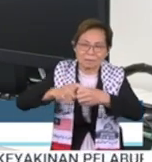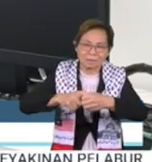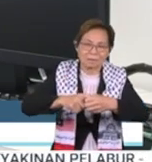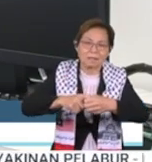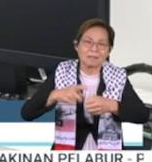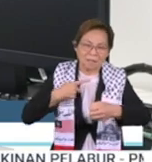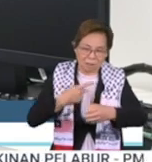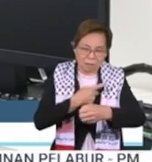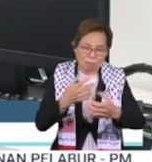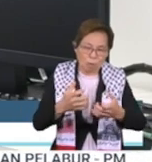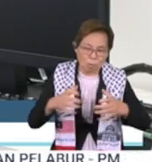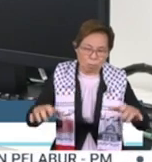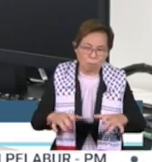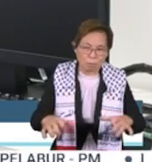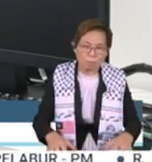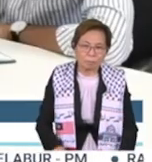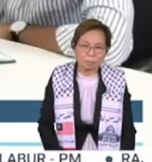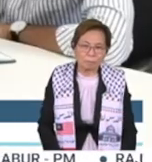perkara yang kita nak buat lah.